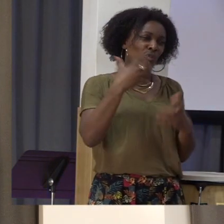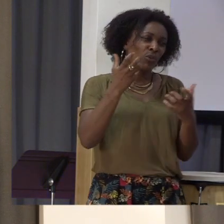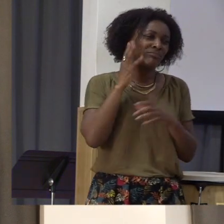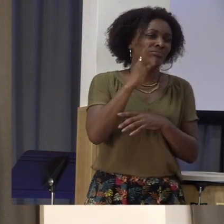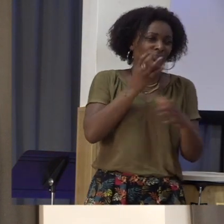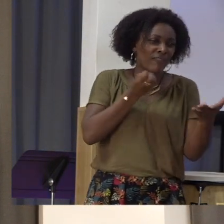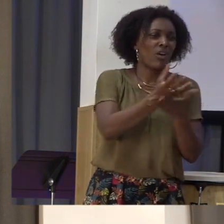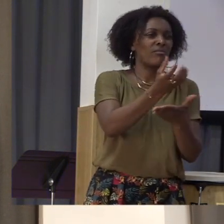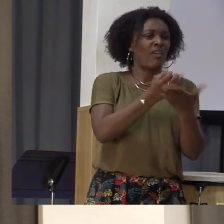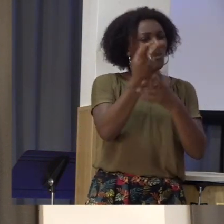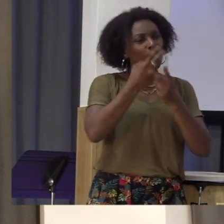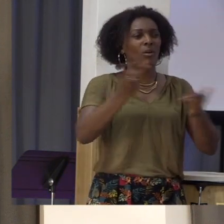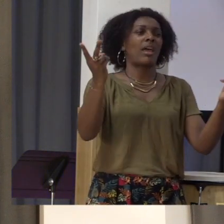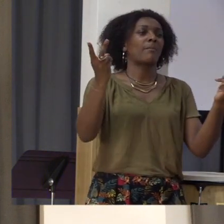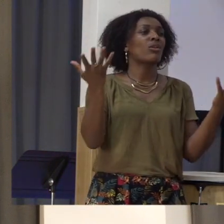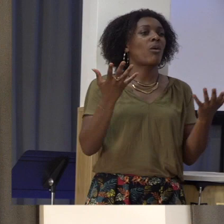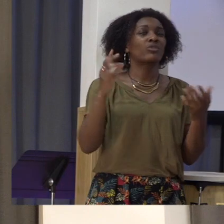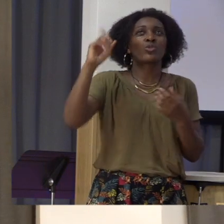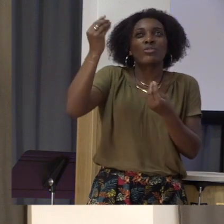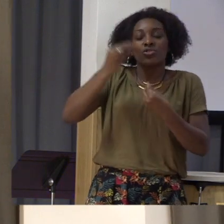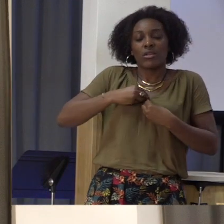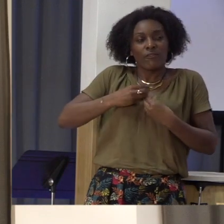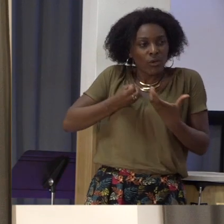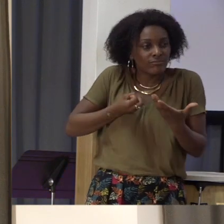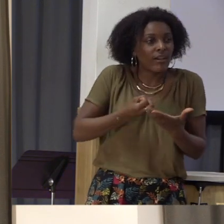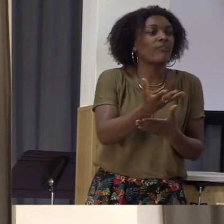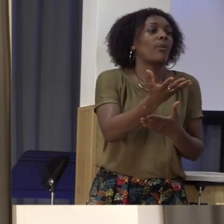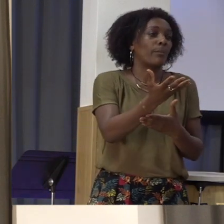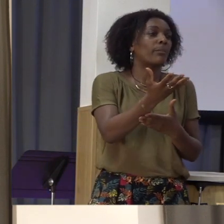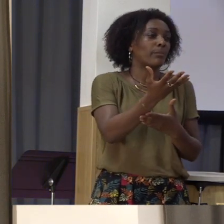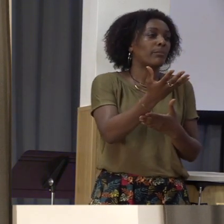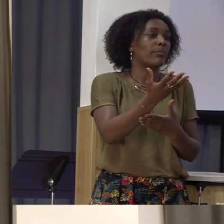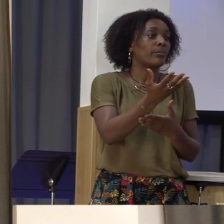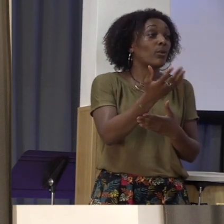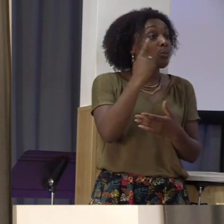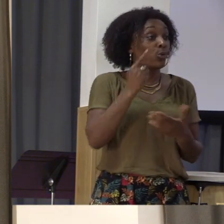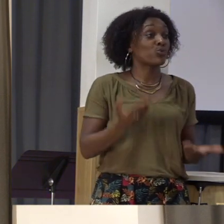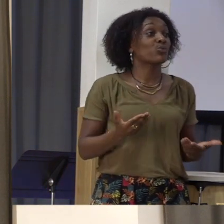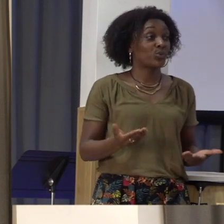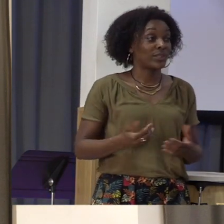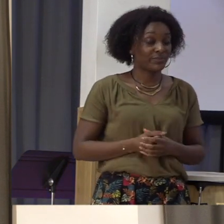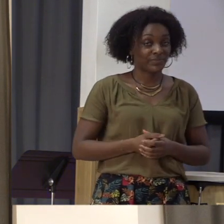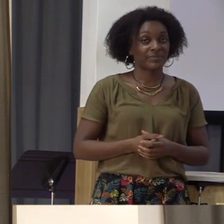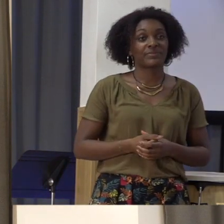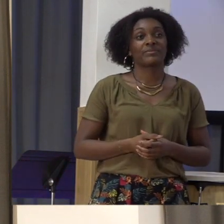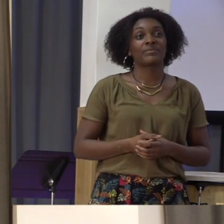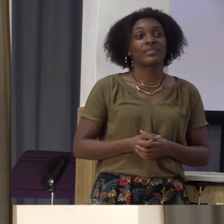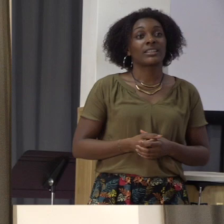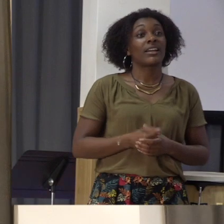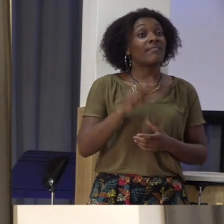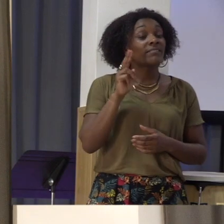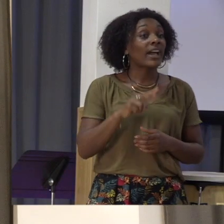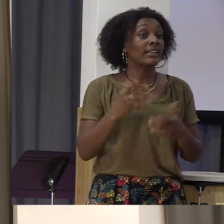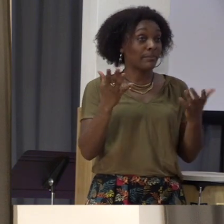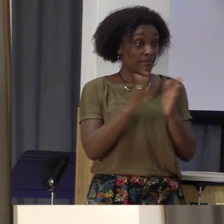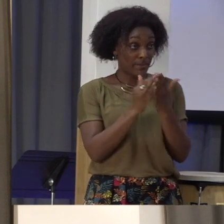proclamer ce message que le Seigneur m'a donné, a placé sur mon cœur pour aujourd'hui. Et nous sommes dans le